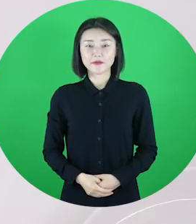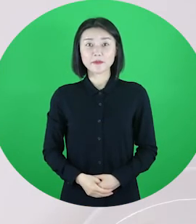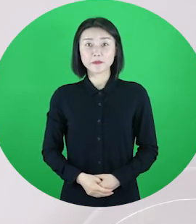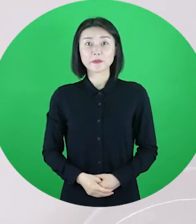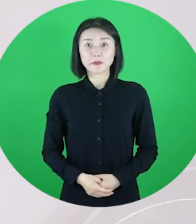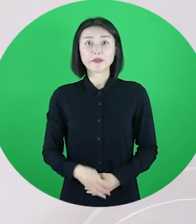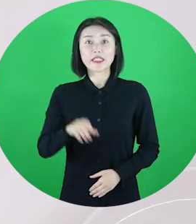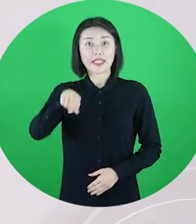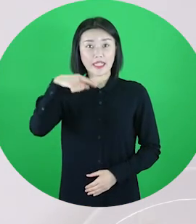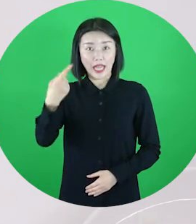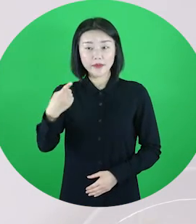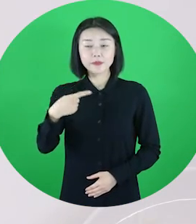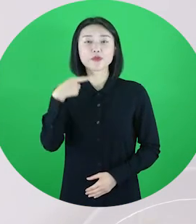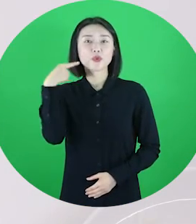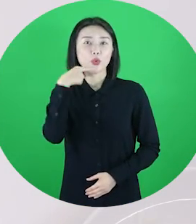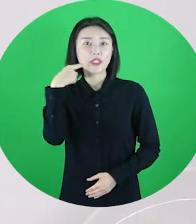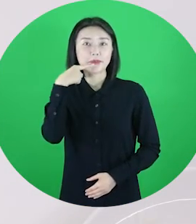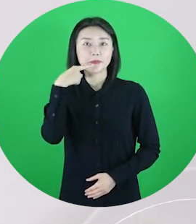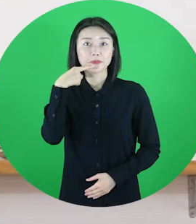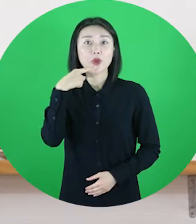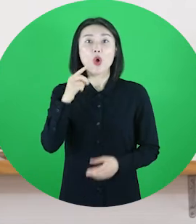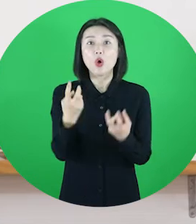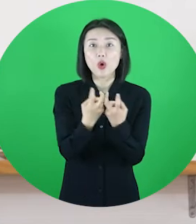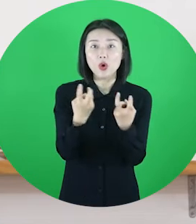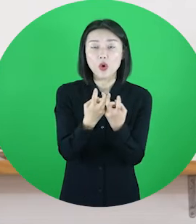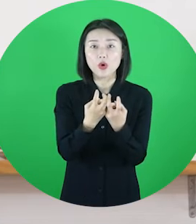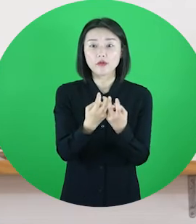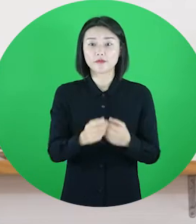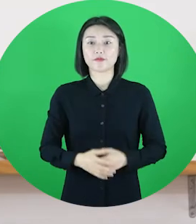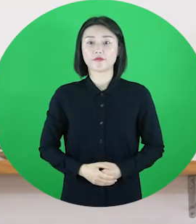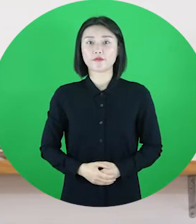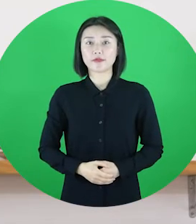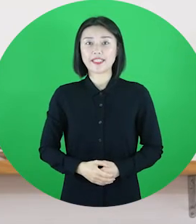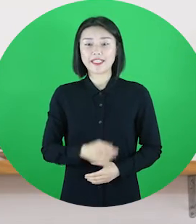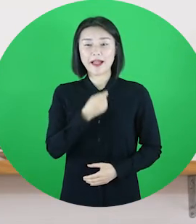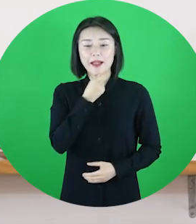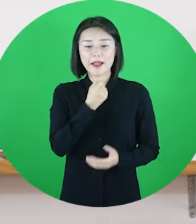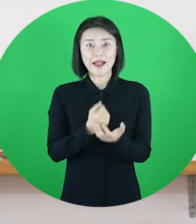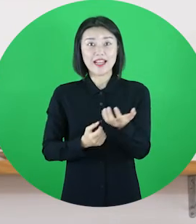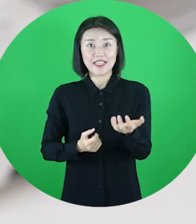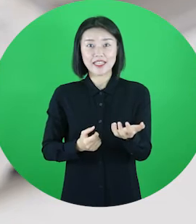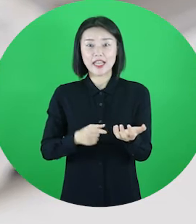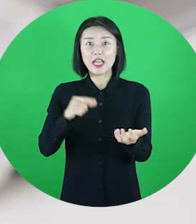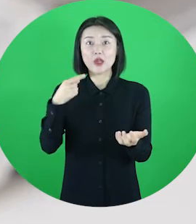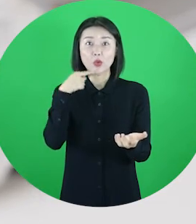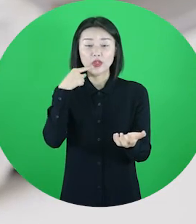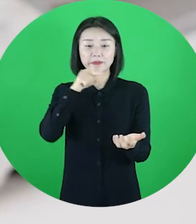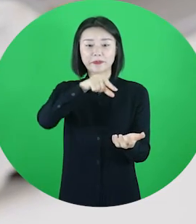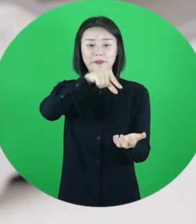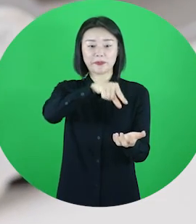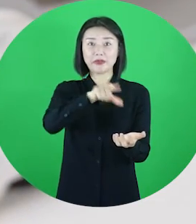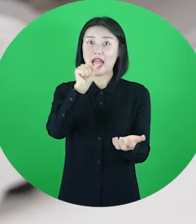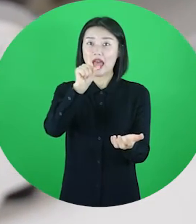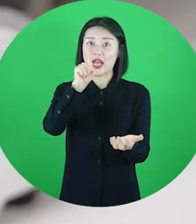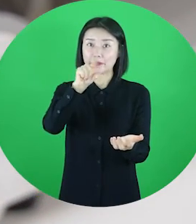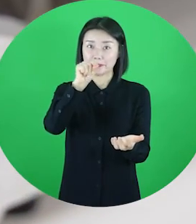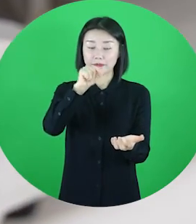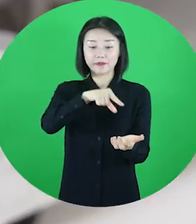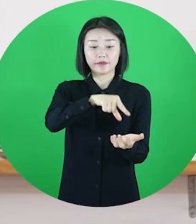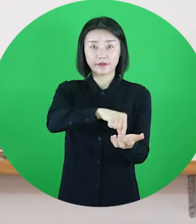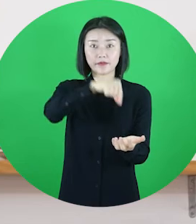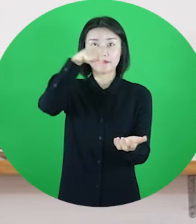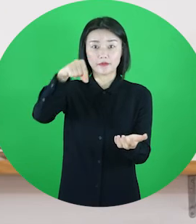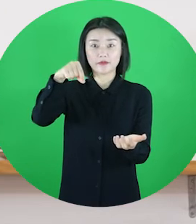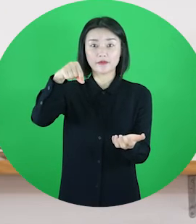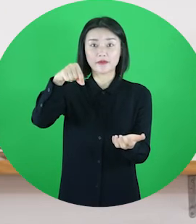자, 그리고 이제 소금을 넣어줄 건데 소금을 우리 한번 꼬집어 볼까요? 꼬집. 자, 이렇게